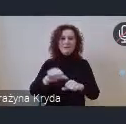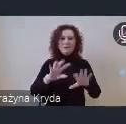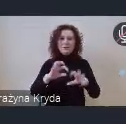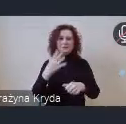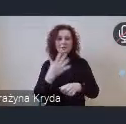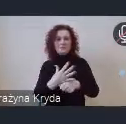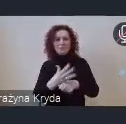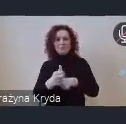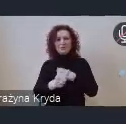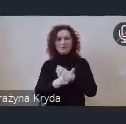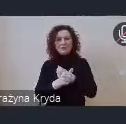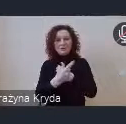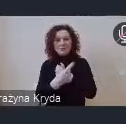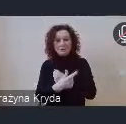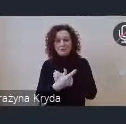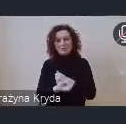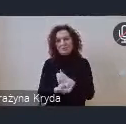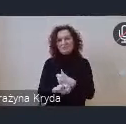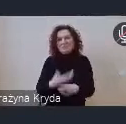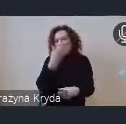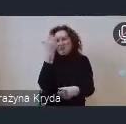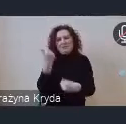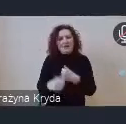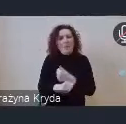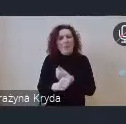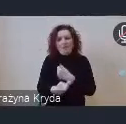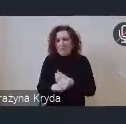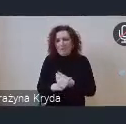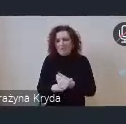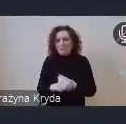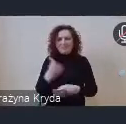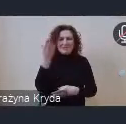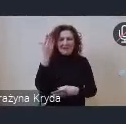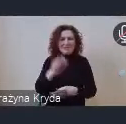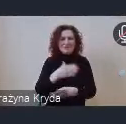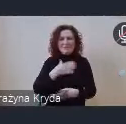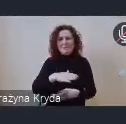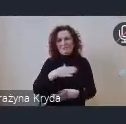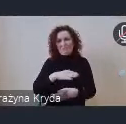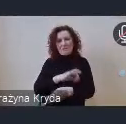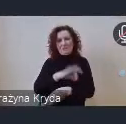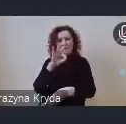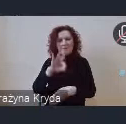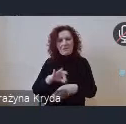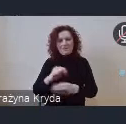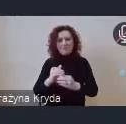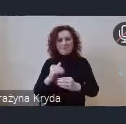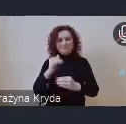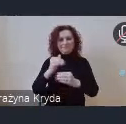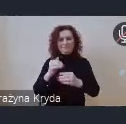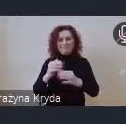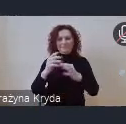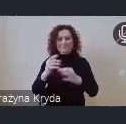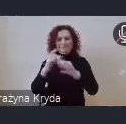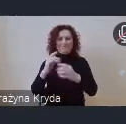architekci uwielbiali takiego rodzaju rozwiązania oczywiście dostępność owo to jest kataklizm